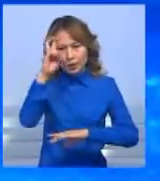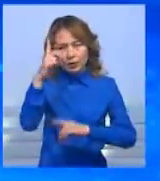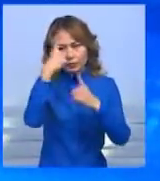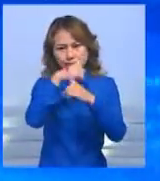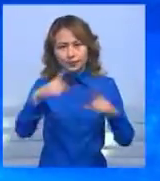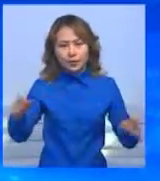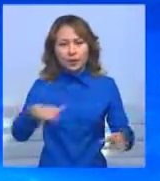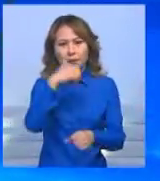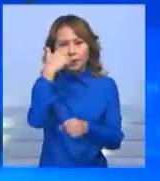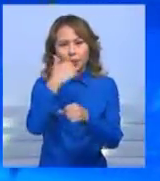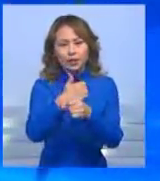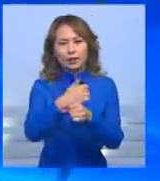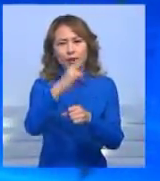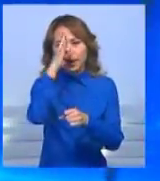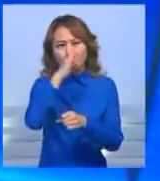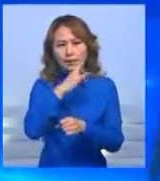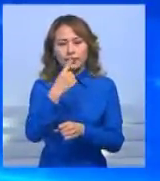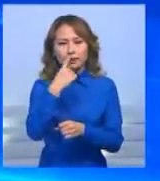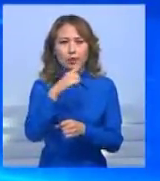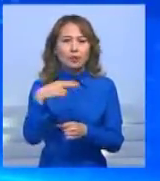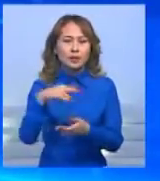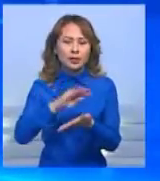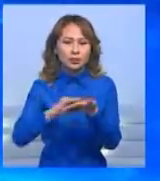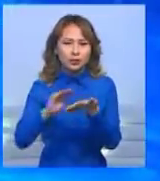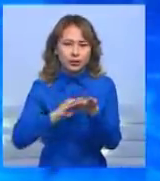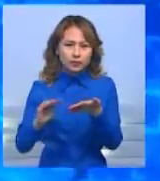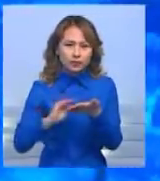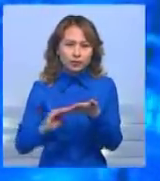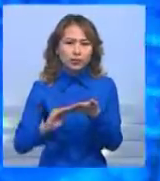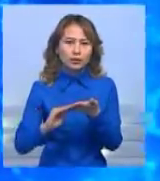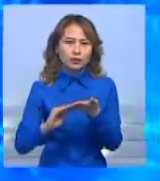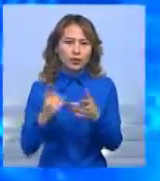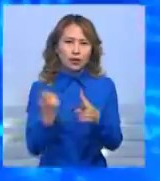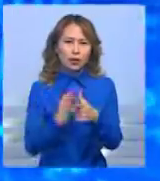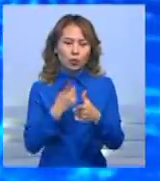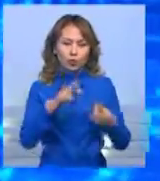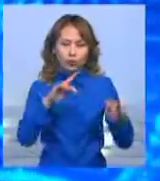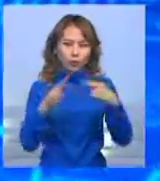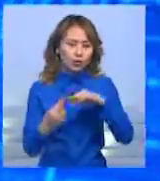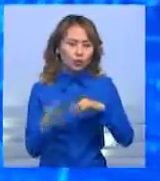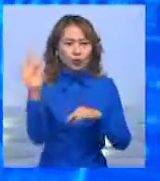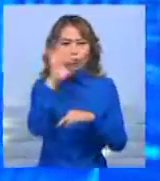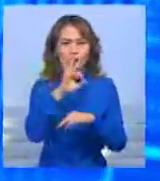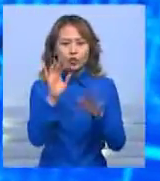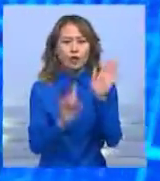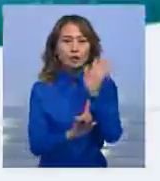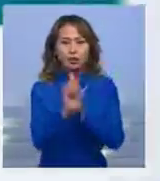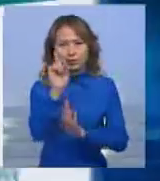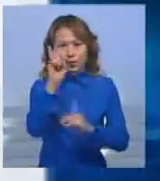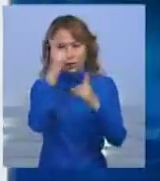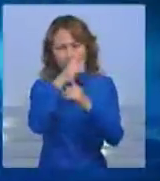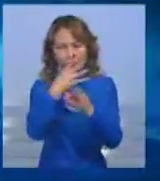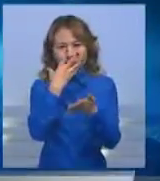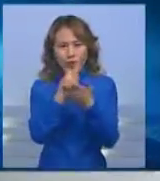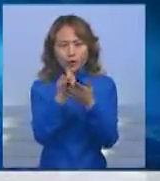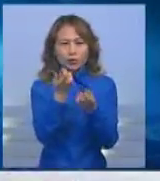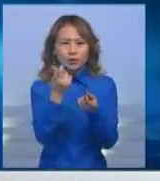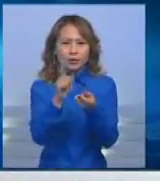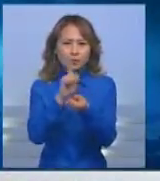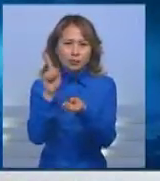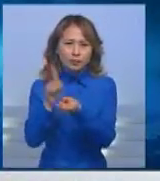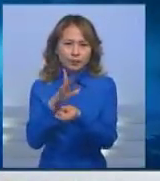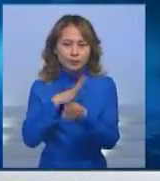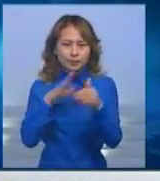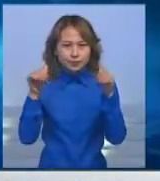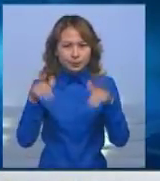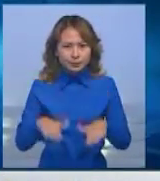хабарлады. Онда мемлекет басшысының қазақ тілі әліпбиін кириллицадан латын графикасына көшіру туралы жарлығына өзгеріс енгізу туралы